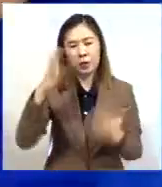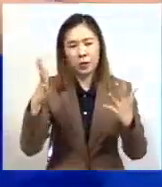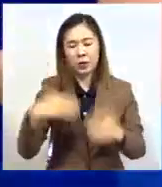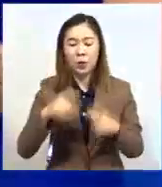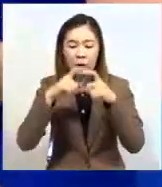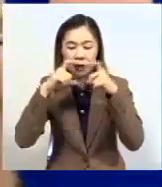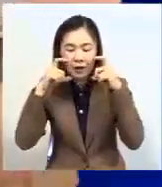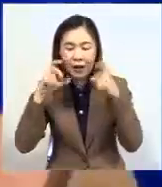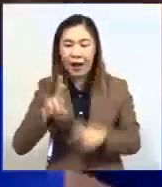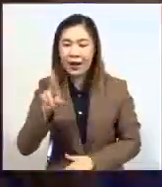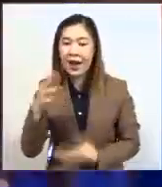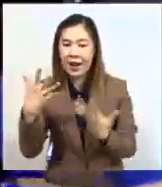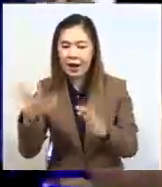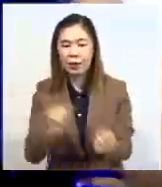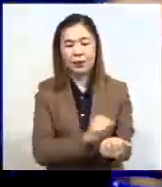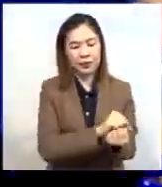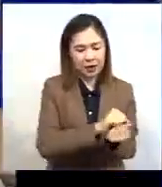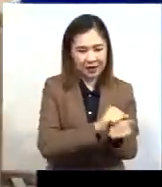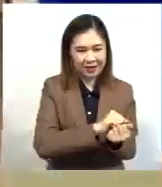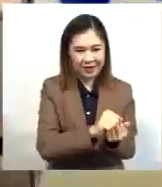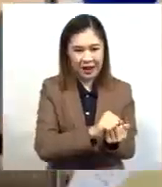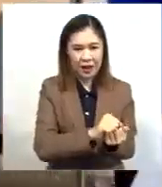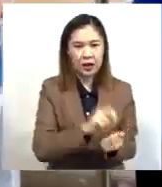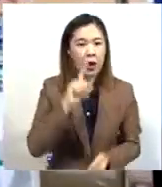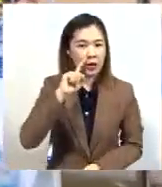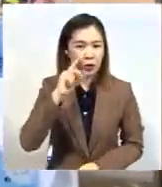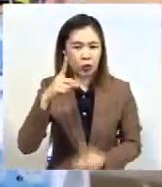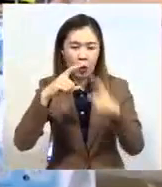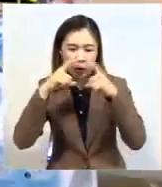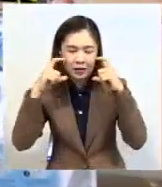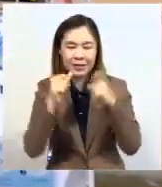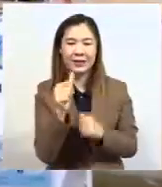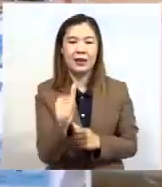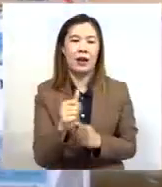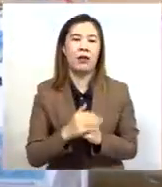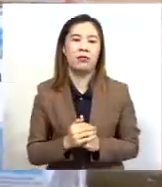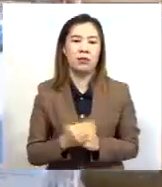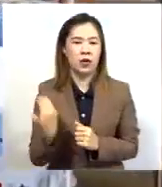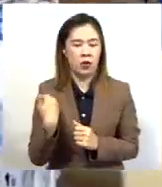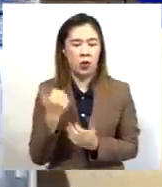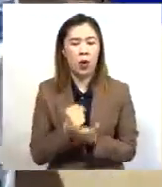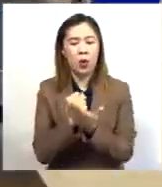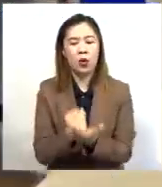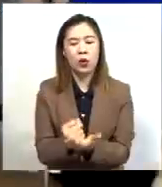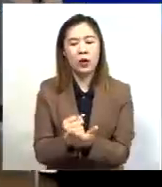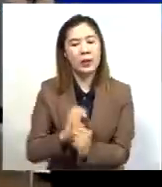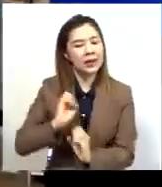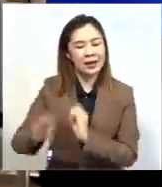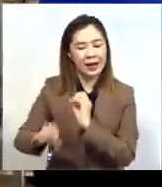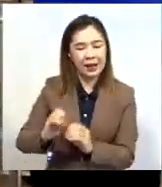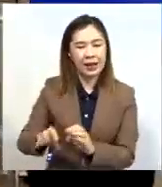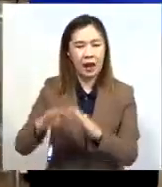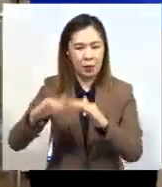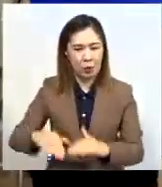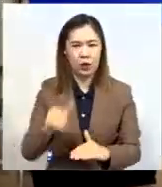แล้วก็กลับมาใช้ได้อีกครั้งข้อดีของเขาก็คือไม่สิ้นเปลืองแล้วก็ยังลดขยะได้อีกด้วยเพราะคุณหมอบอกว่าถ้าเ